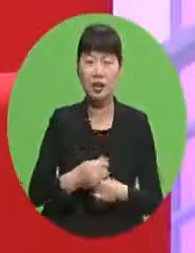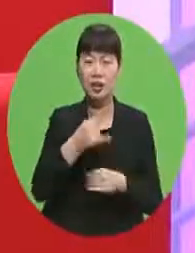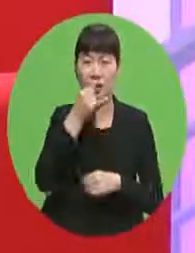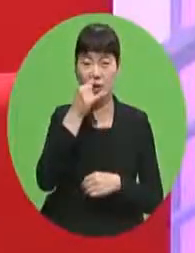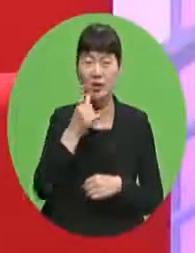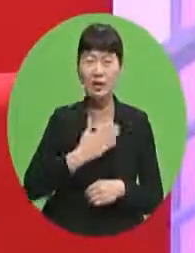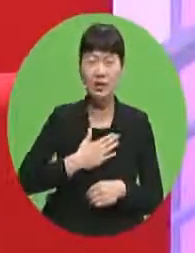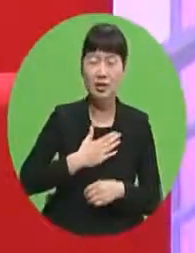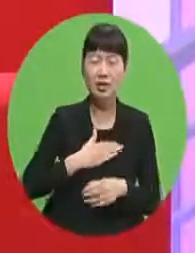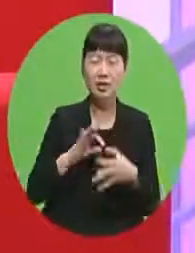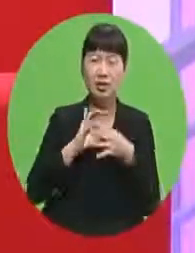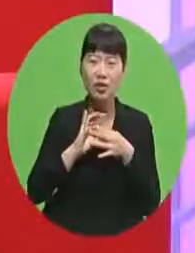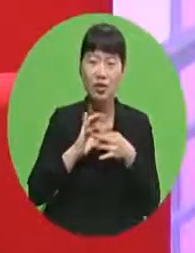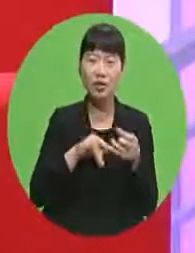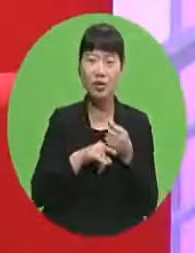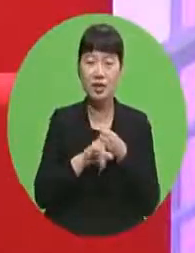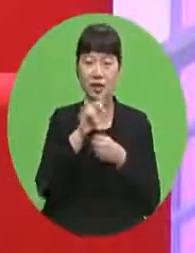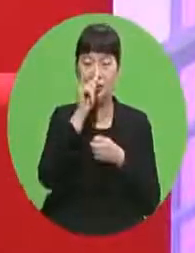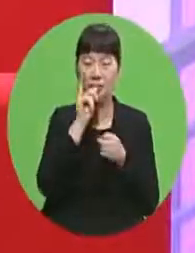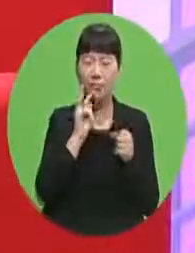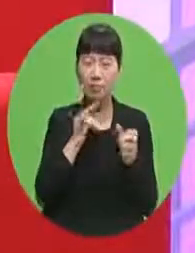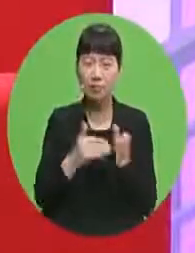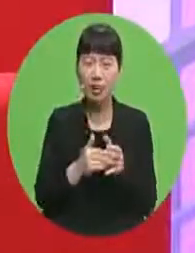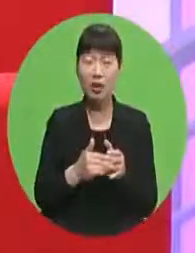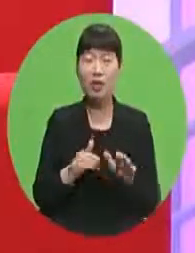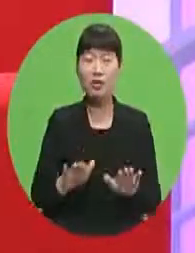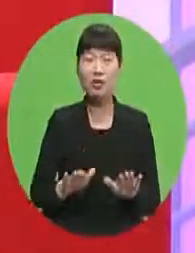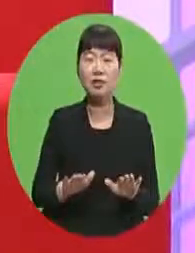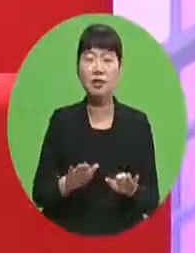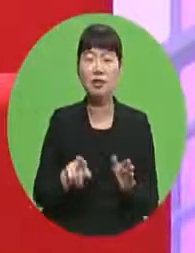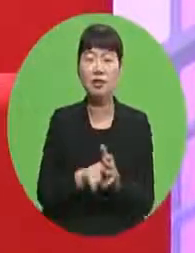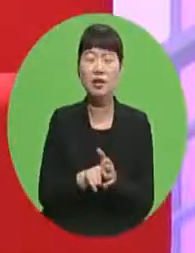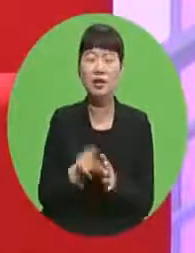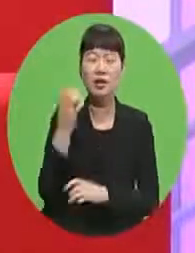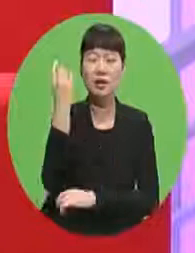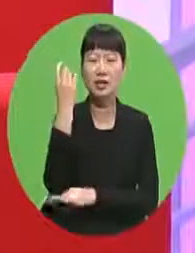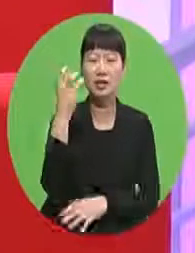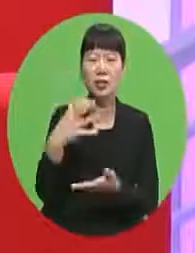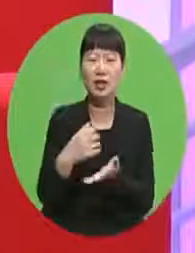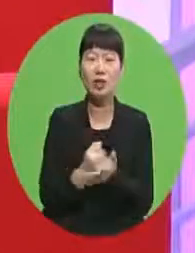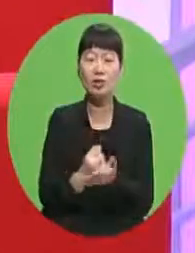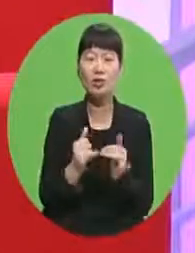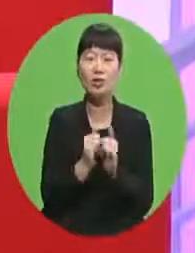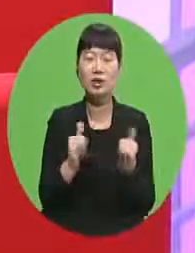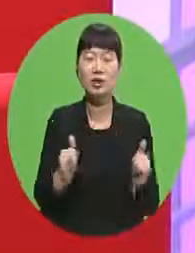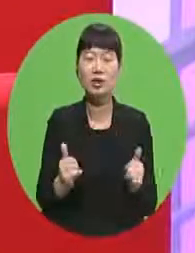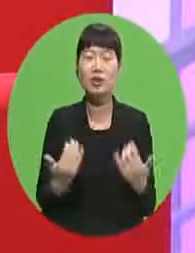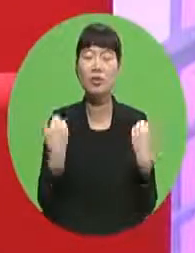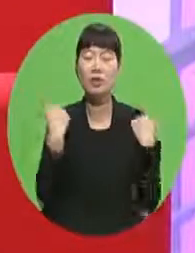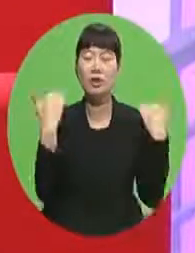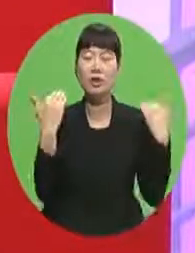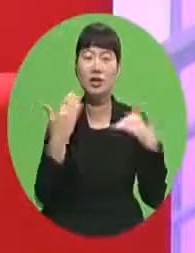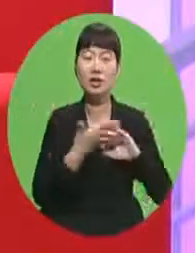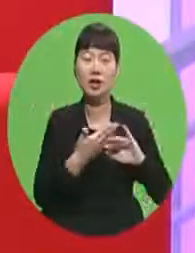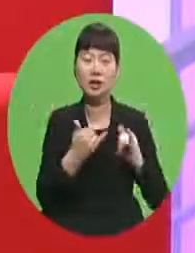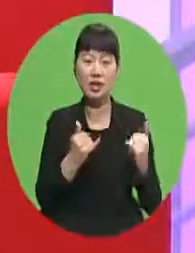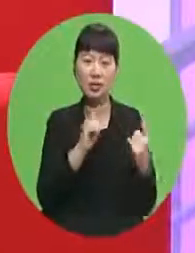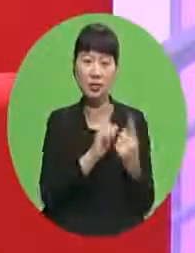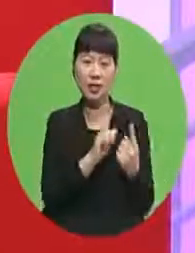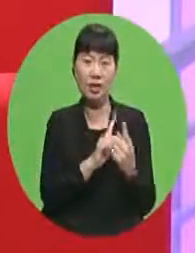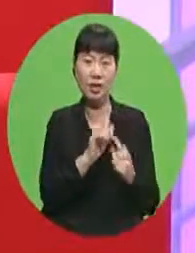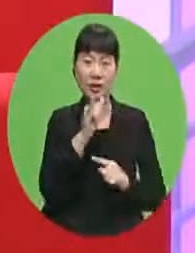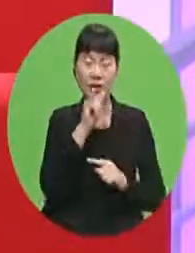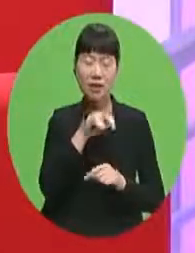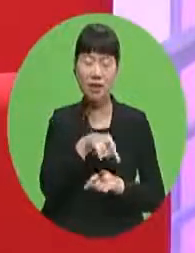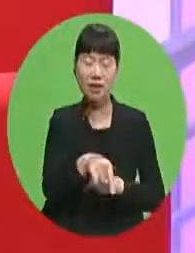안정된 정서적인 관계를 의미해요. 그래서 이 신뢰를 바탕으로 사람들은 커나가면서 타인을 대할 때